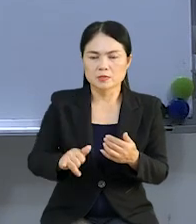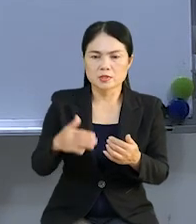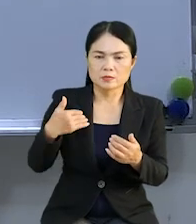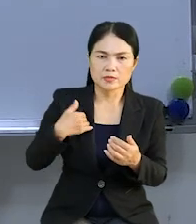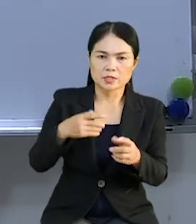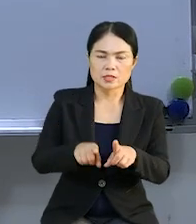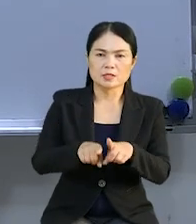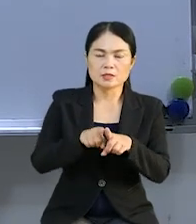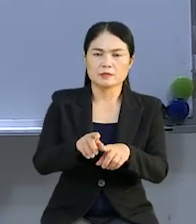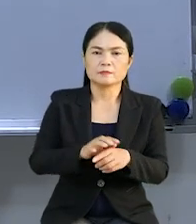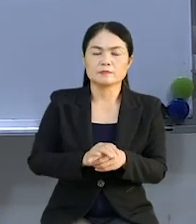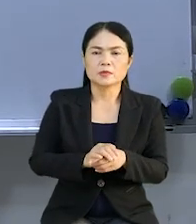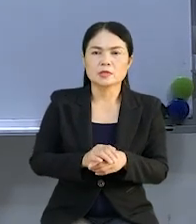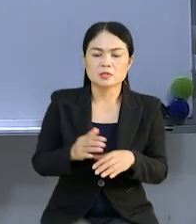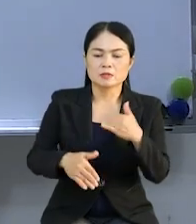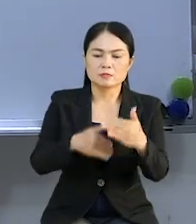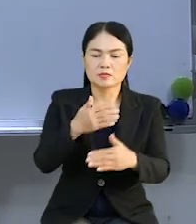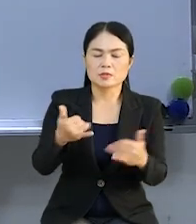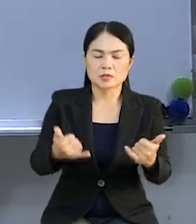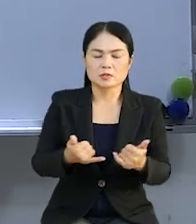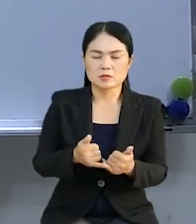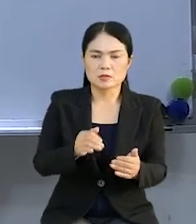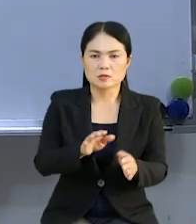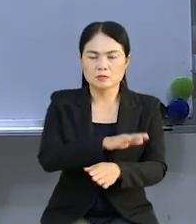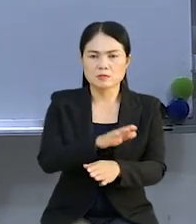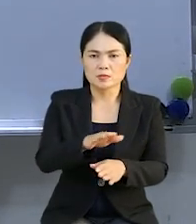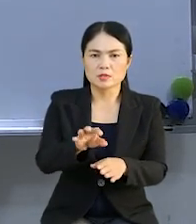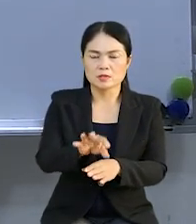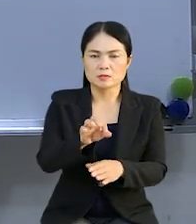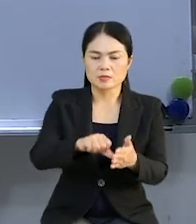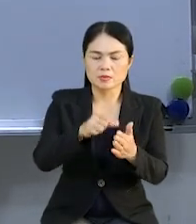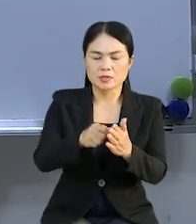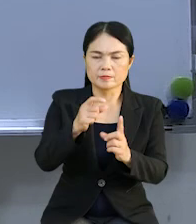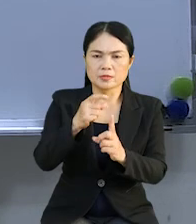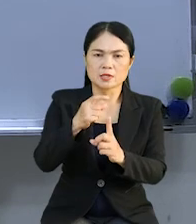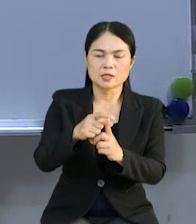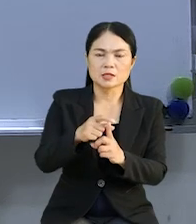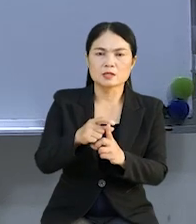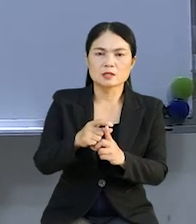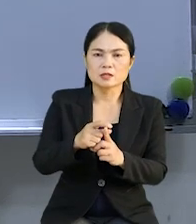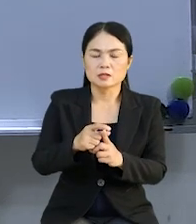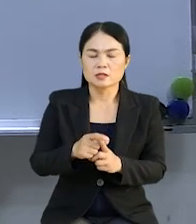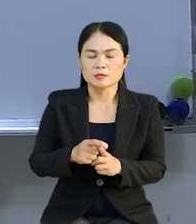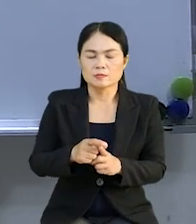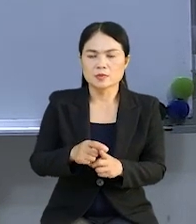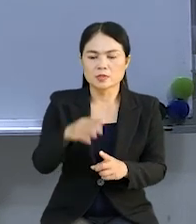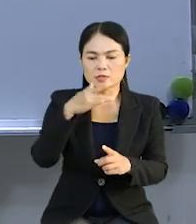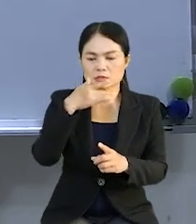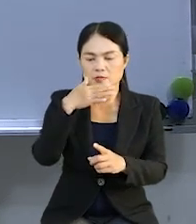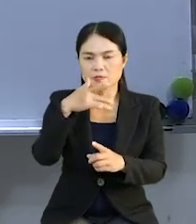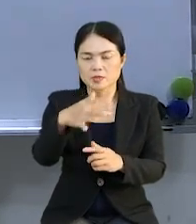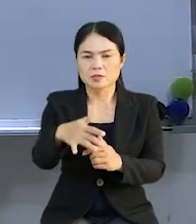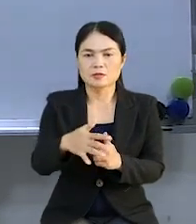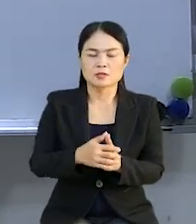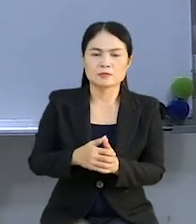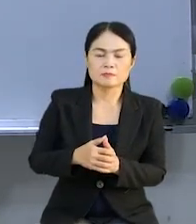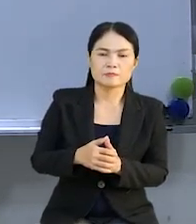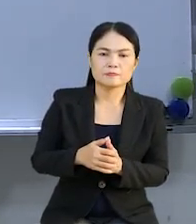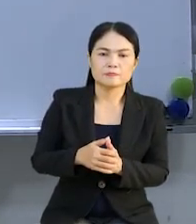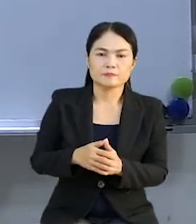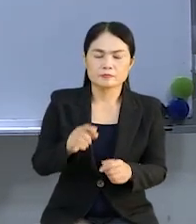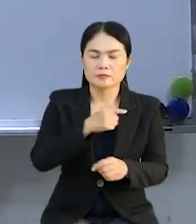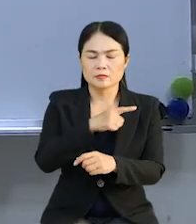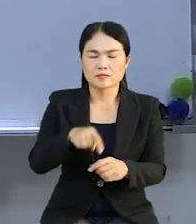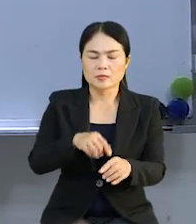มียนได้บาทจังมันตัวแต่นี้เราครูสมัยก่อนโรคในระบบเปียสัมมดตาเปียสัมมดเ